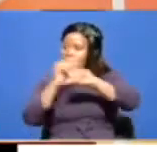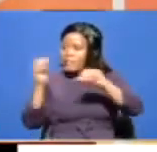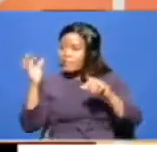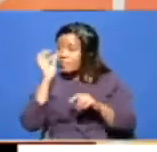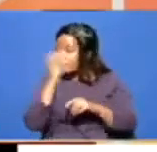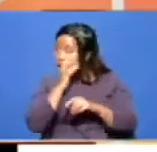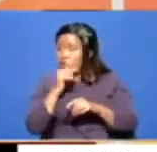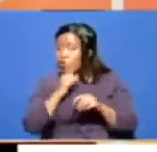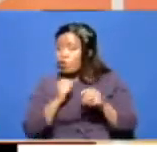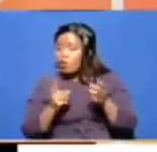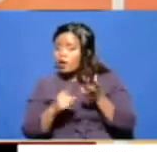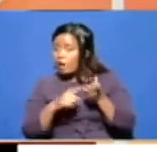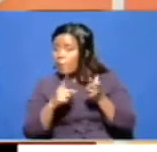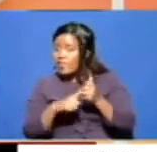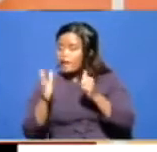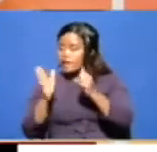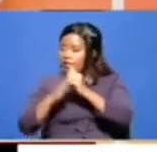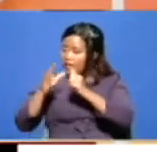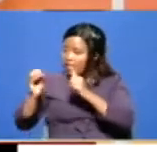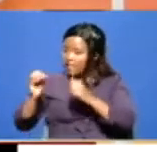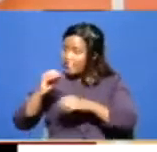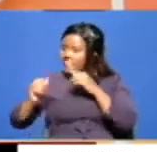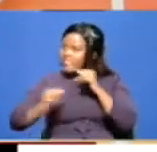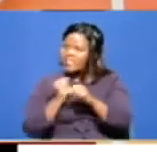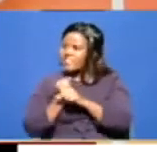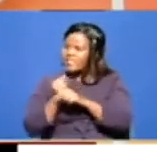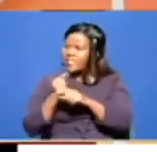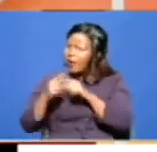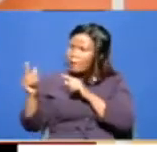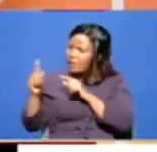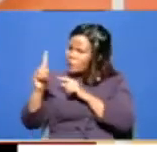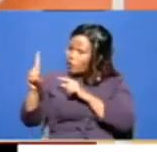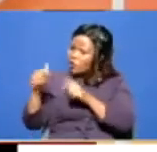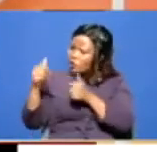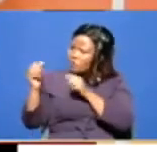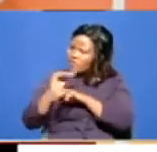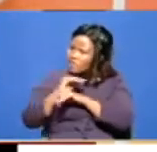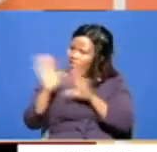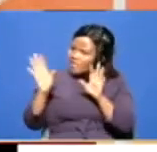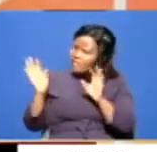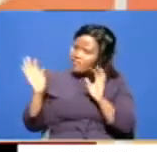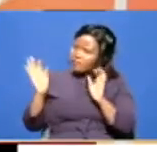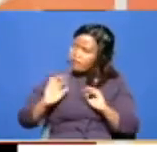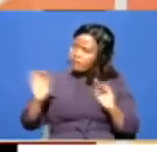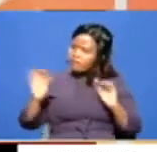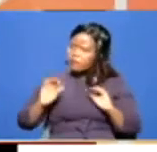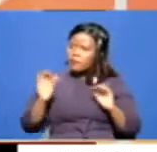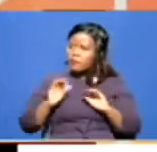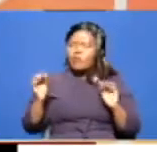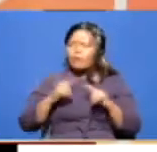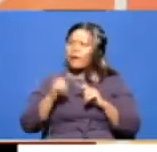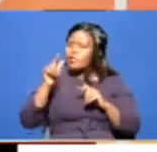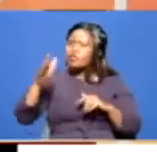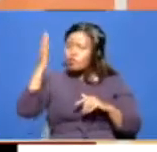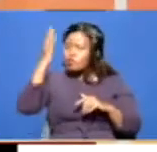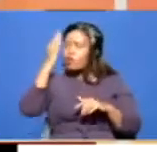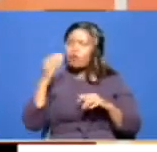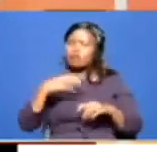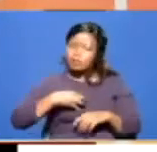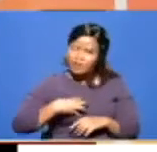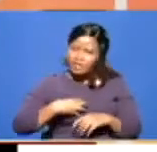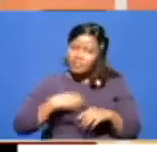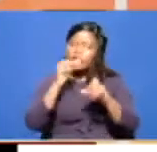90, na sijapata moja ambayo ni ngeweza kuyanika vizuri hapa, lakini unamfahamu rais mstaafu Mwai Kibaki.